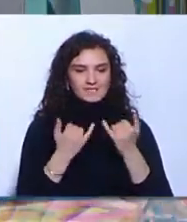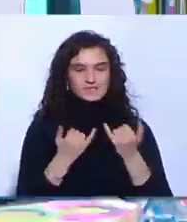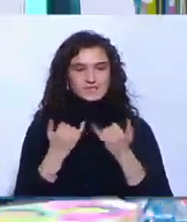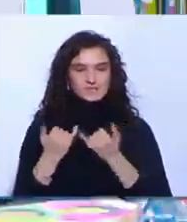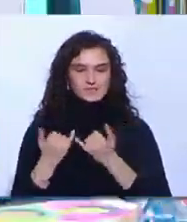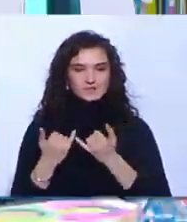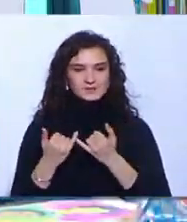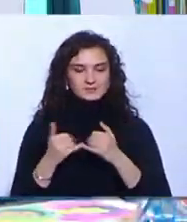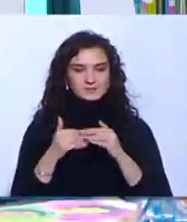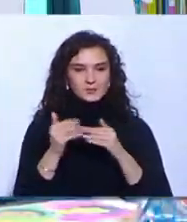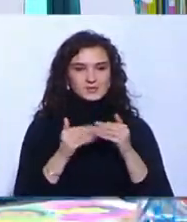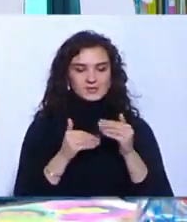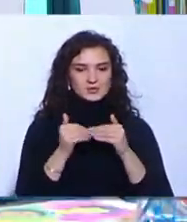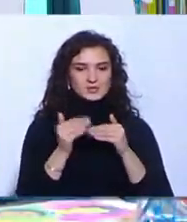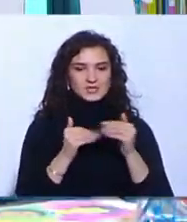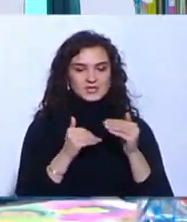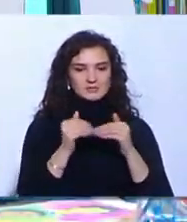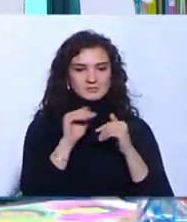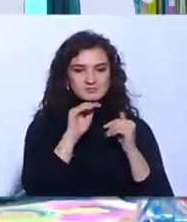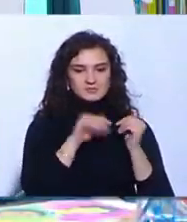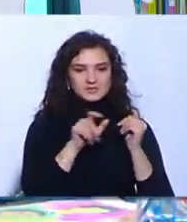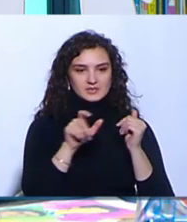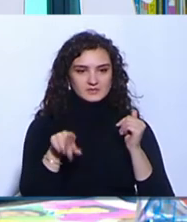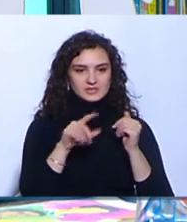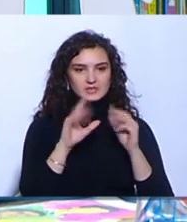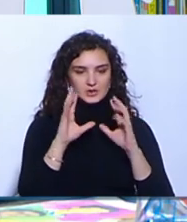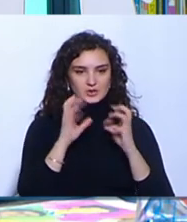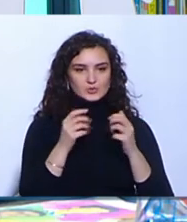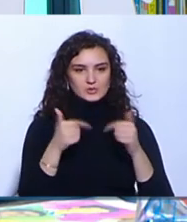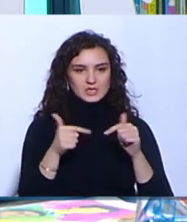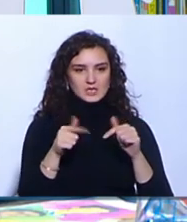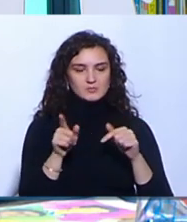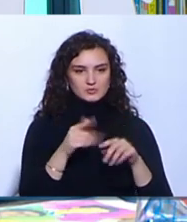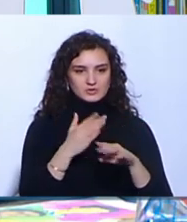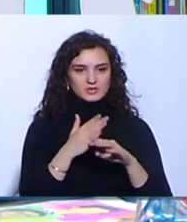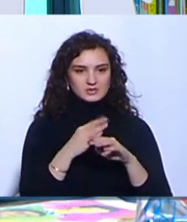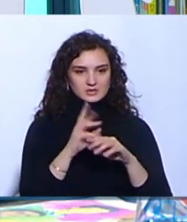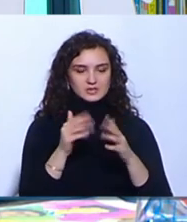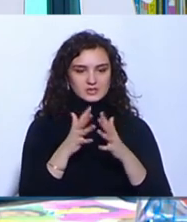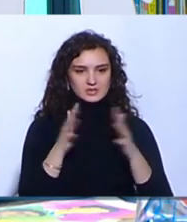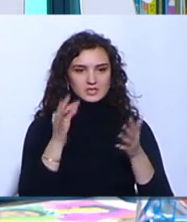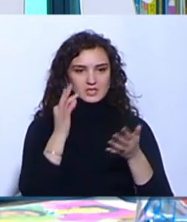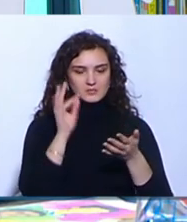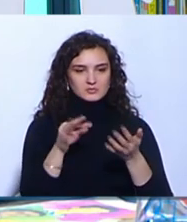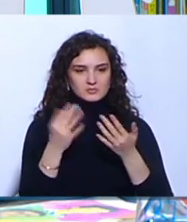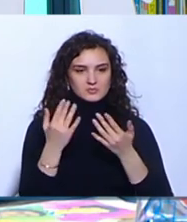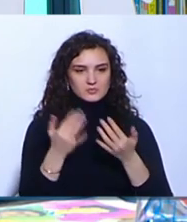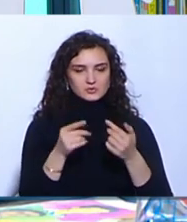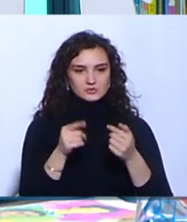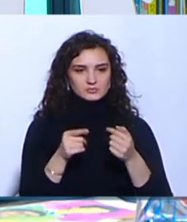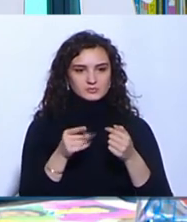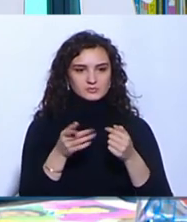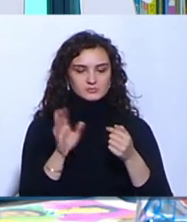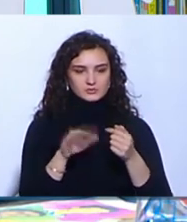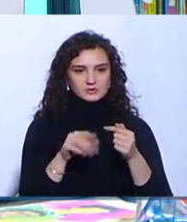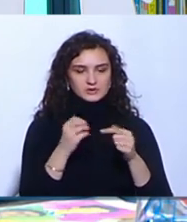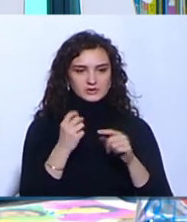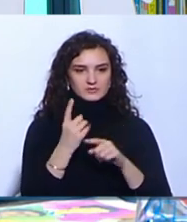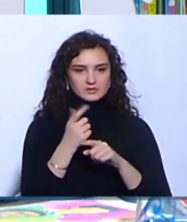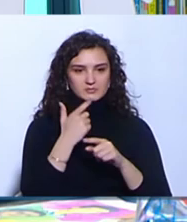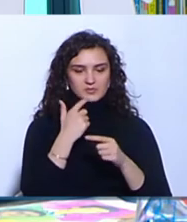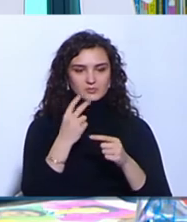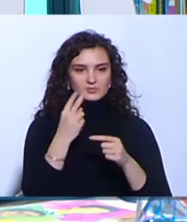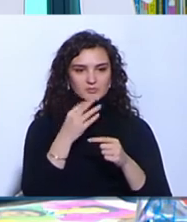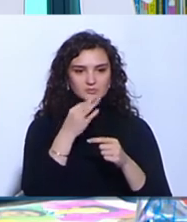თანამედროვე პროფესიონალებისათვის სერიოზული გამოცდაა, უნდა ვთქვათ, და ძალიან დიდ გამოცდილებას მოითხოვს. მოდით კიდევ ერთ